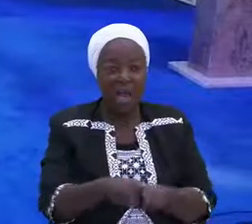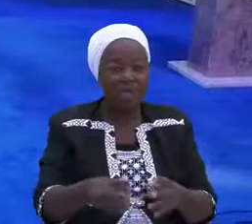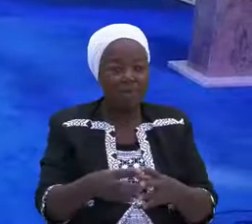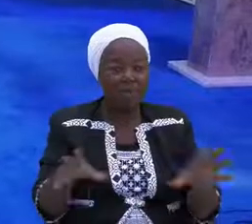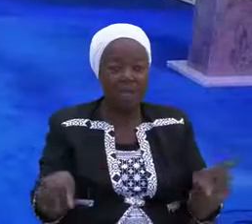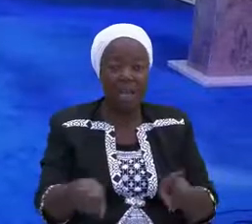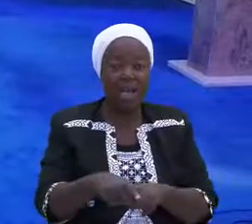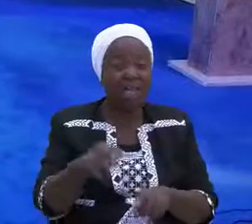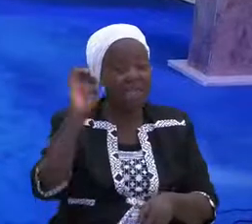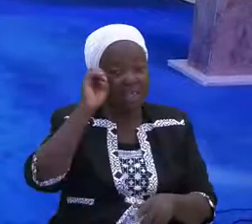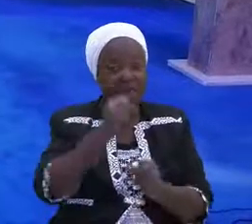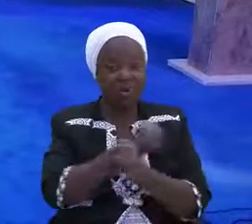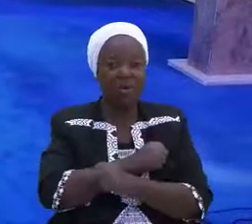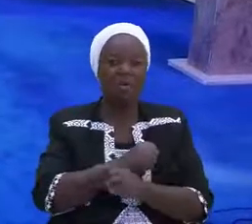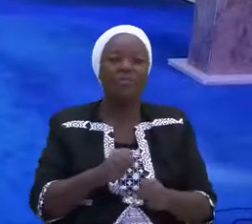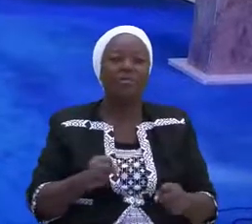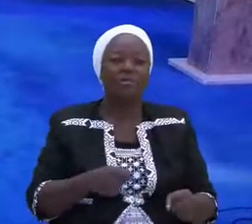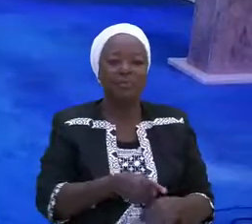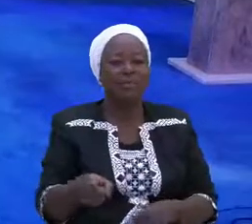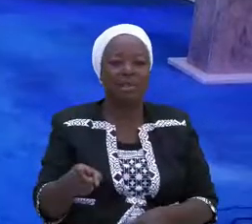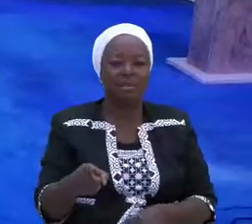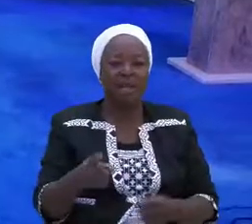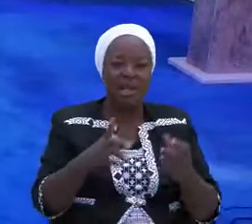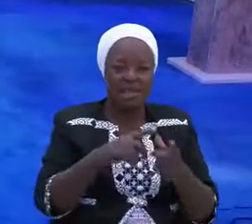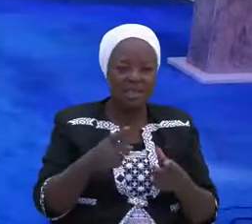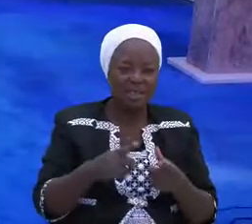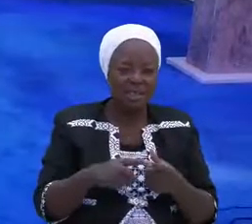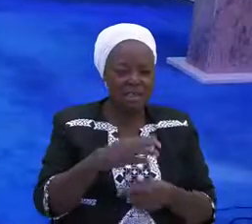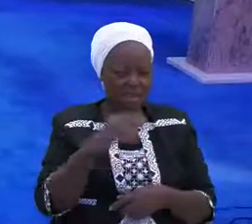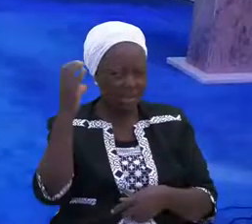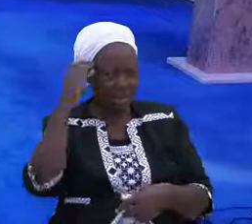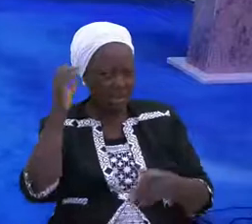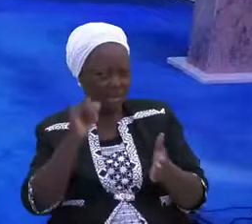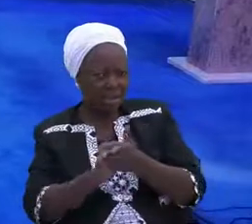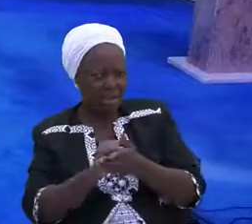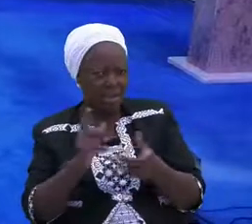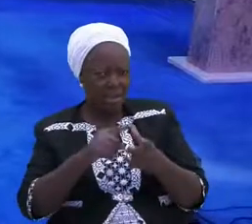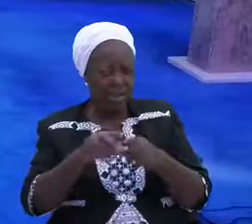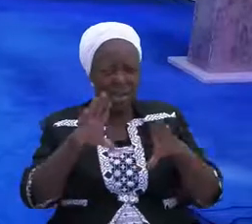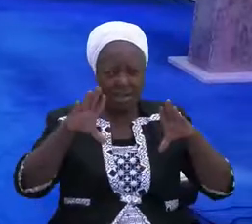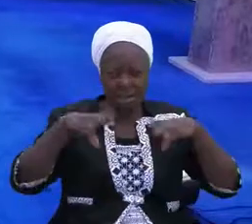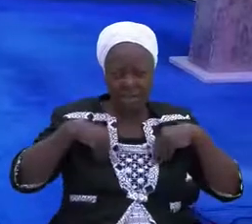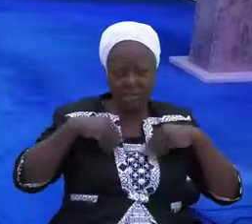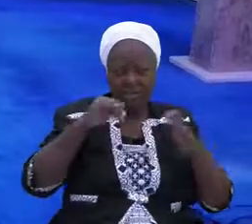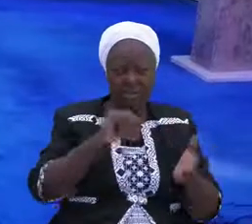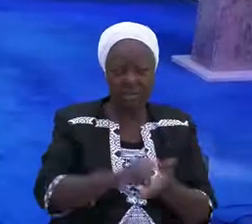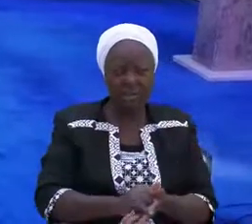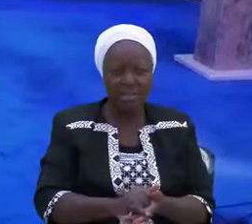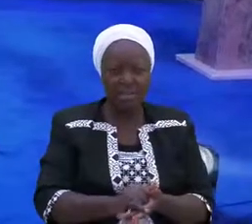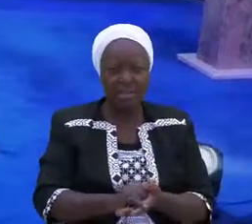autant qu'il les a aimés. Et ils ont entendu cela. Ils ont accepté cela. Ils l'ont